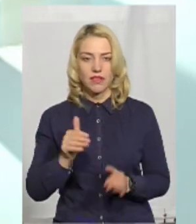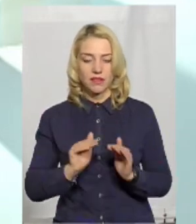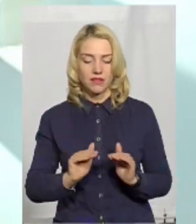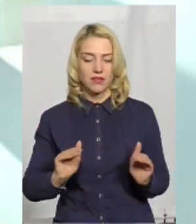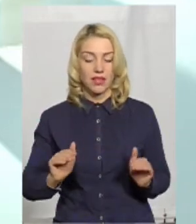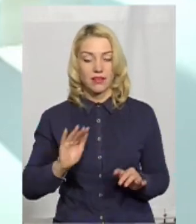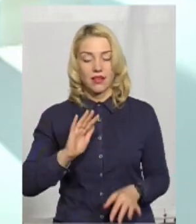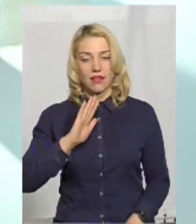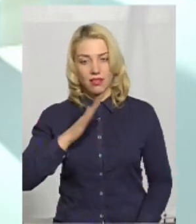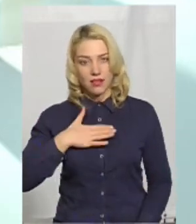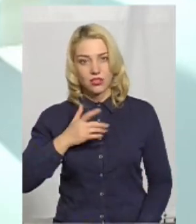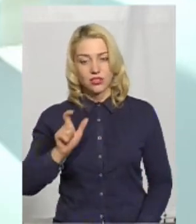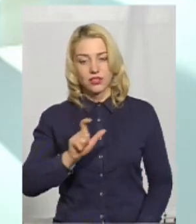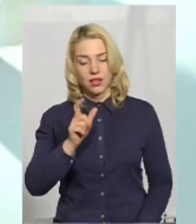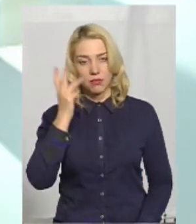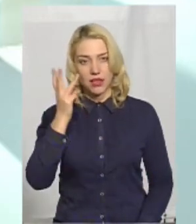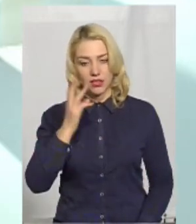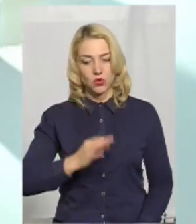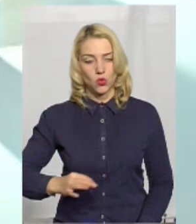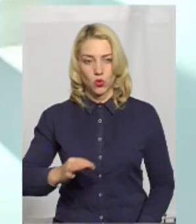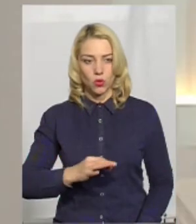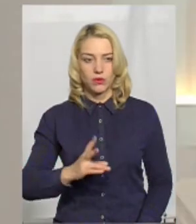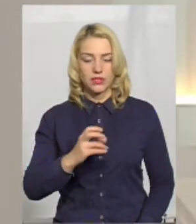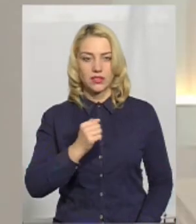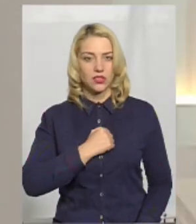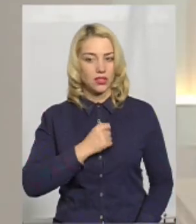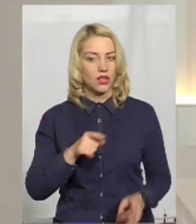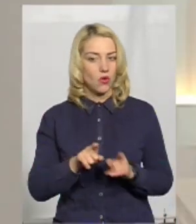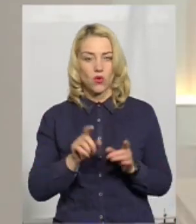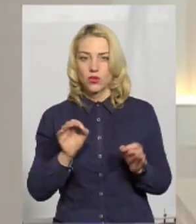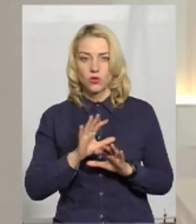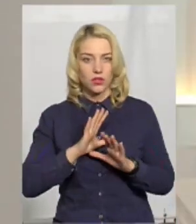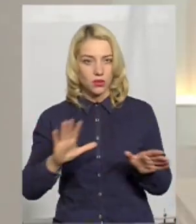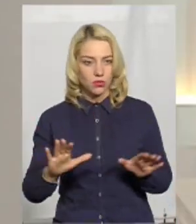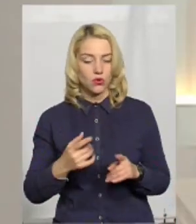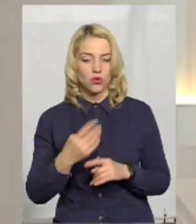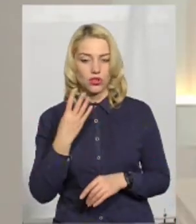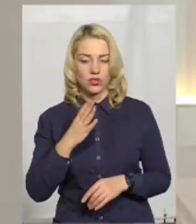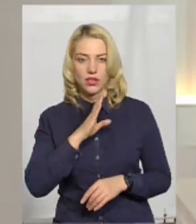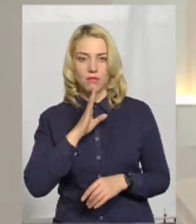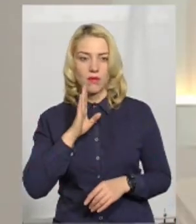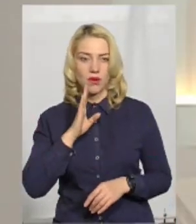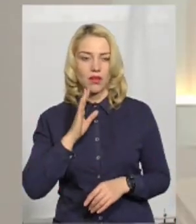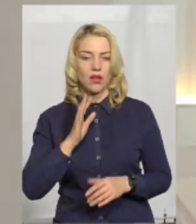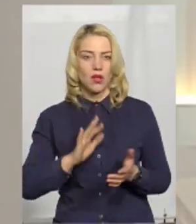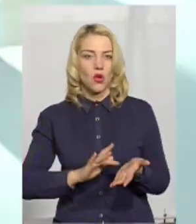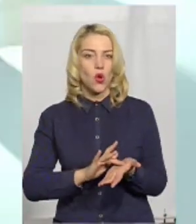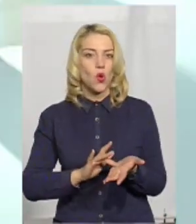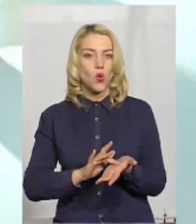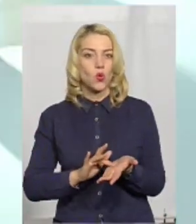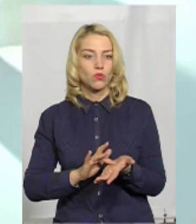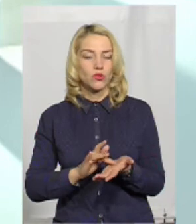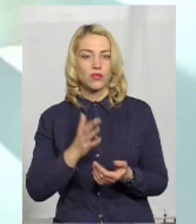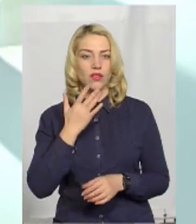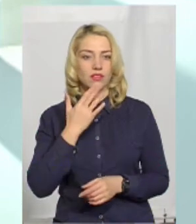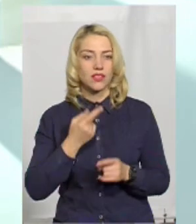з Хмельницької області. І, на жаль, такого ще також ніколи не було, 4 мами ромської національності. Ну, це з тих,